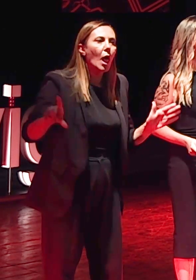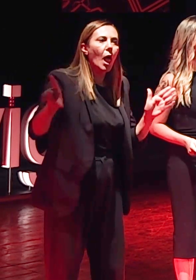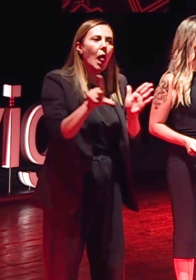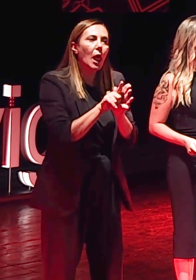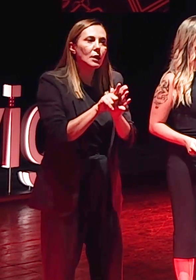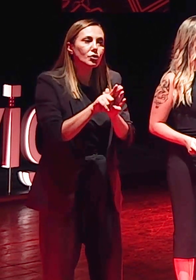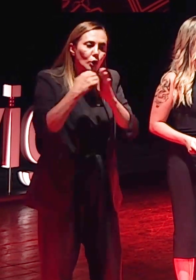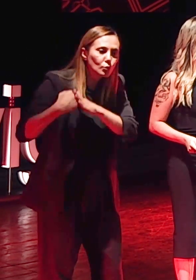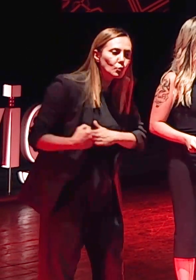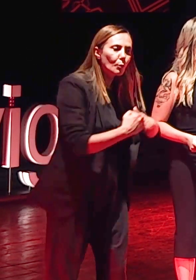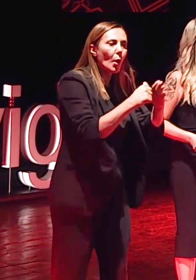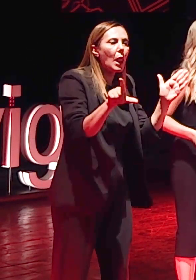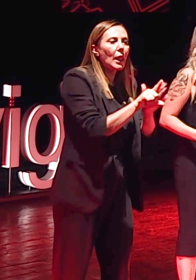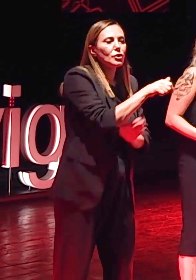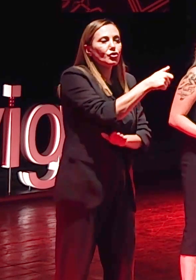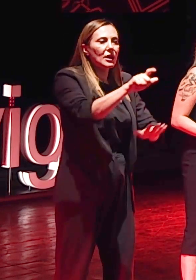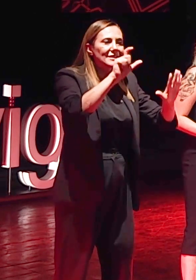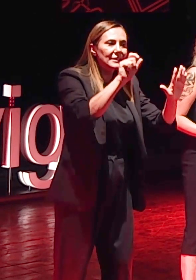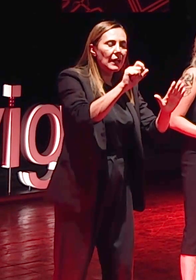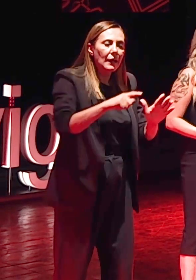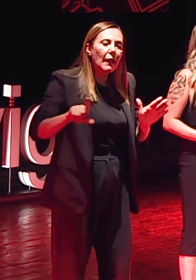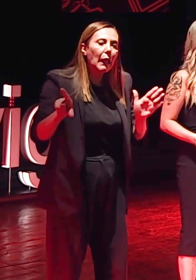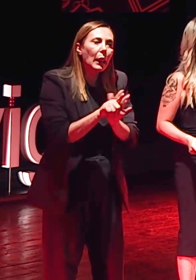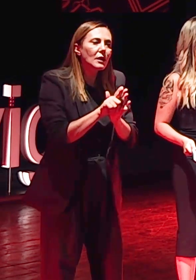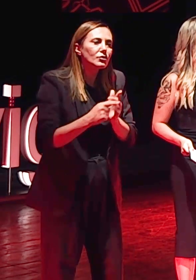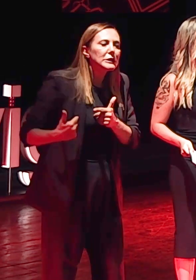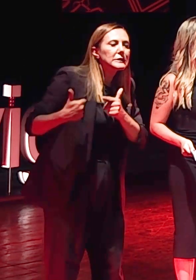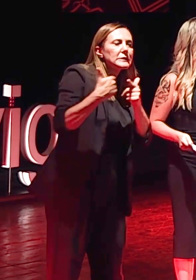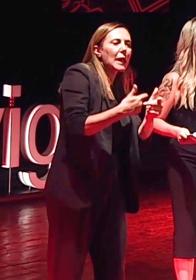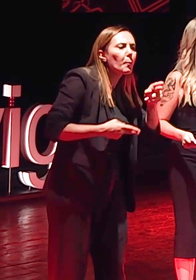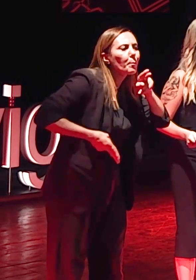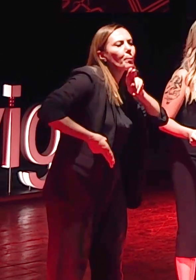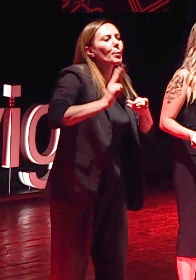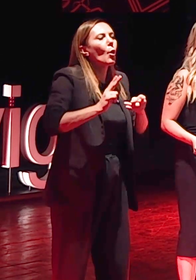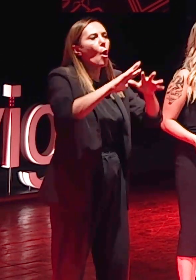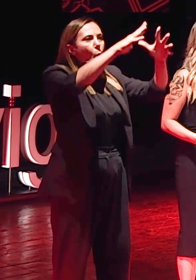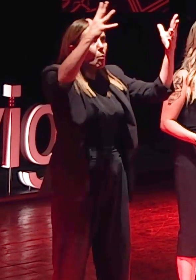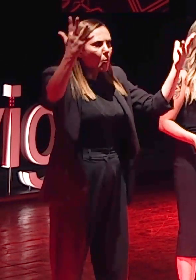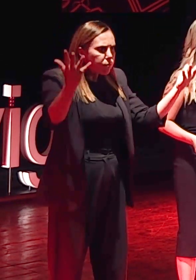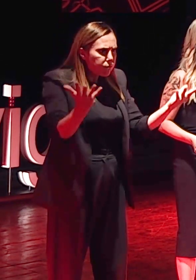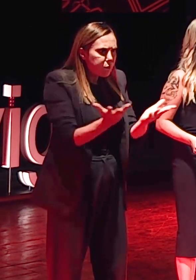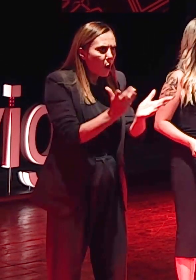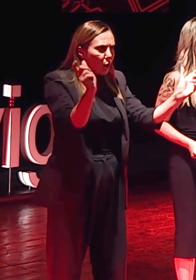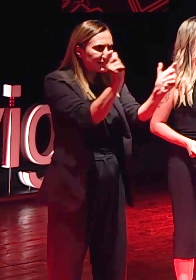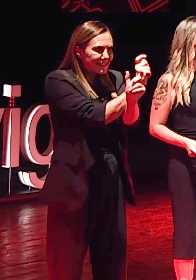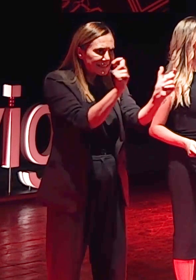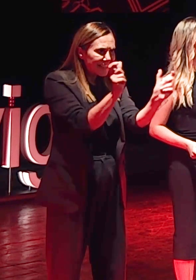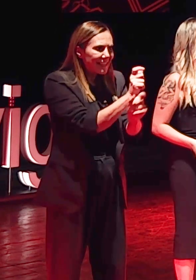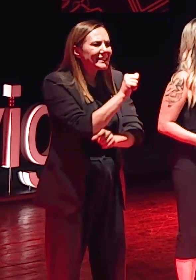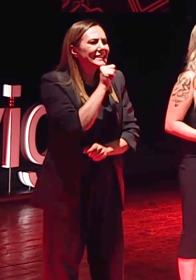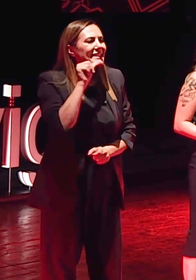supporti una legge che ampli tutto quello che è il mondo della dislessia c'è